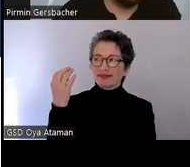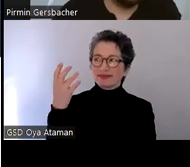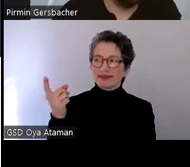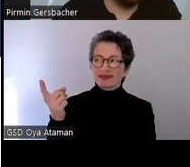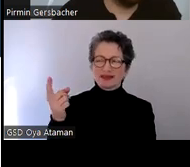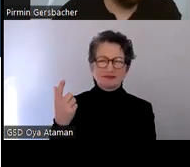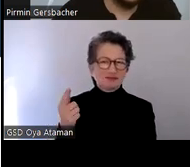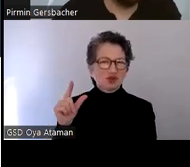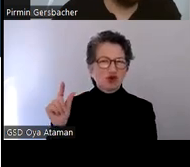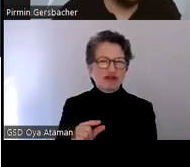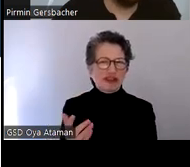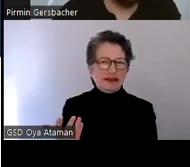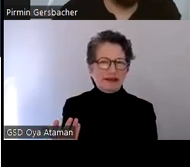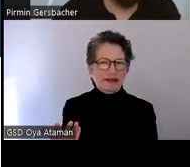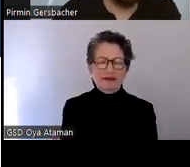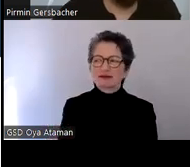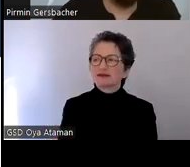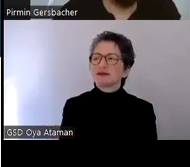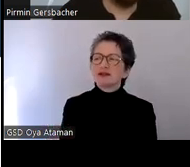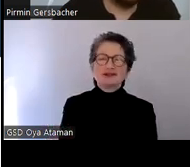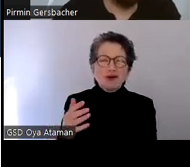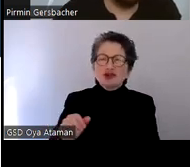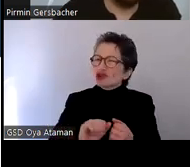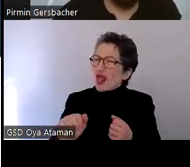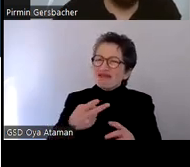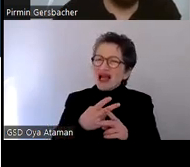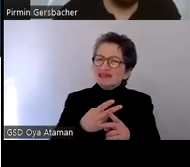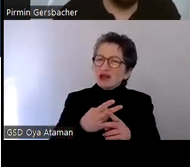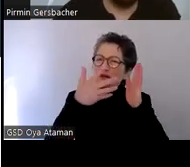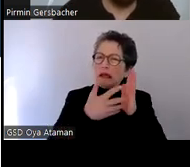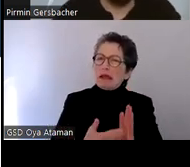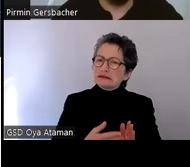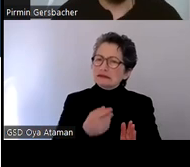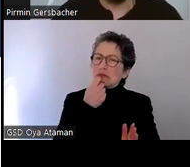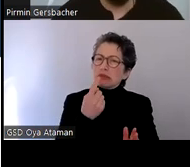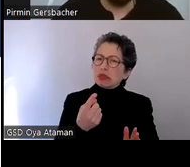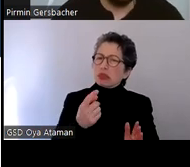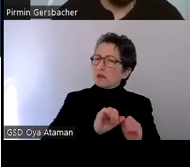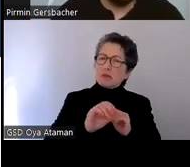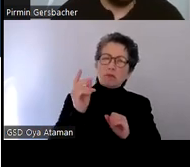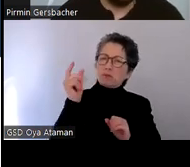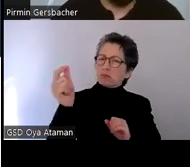zu gering. Und so kann man das ganz einfach schnell mit dem Tool testen und erkennen, wo Probleme sind.